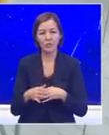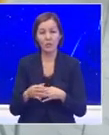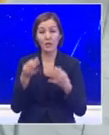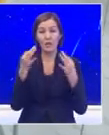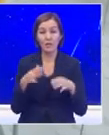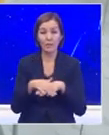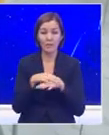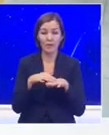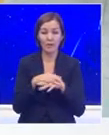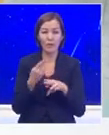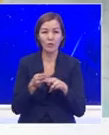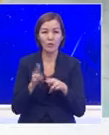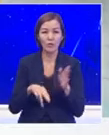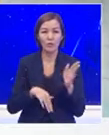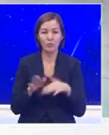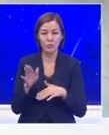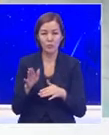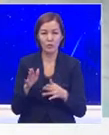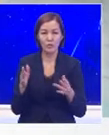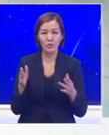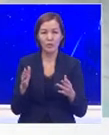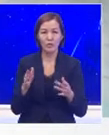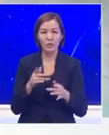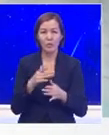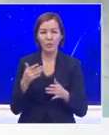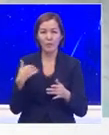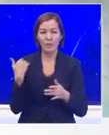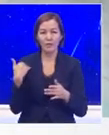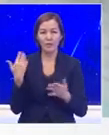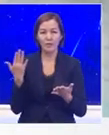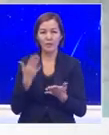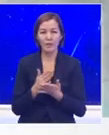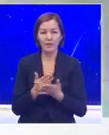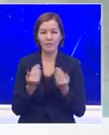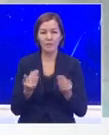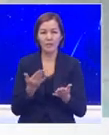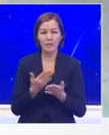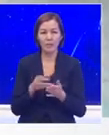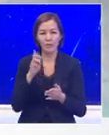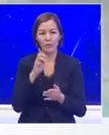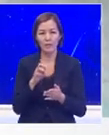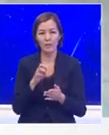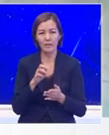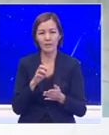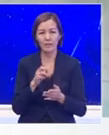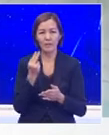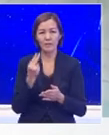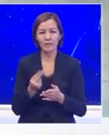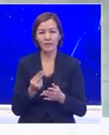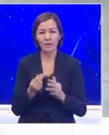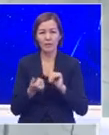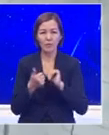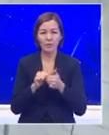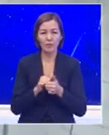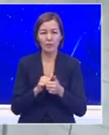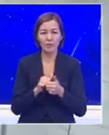қарапайым халыққа өте бір жақсы нәрсе, көп пайдасы тиіп отыр. Қазіргі таңда мысалы үкіметіміз цифрландыру электронды үкіметке